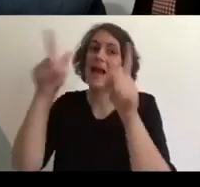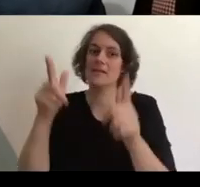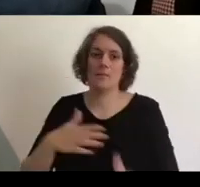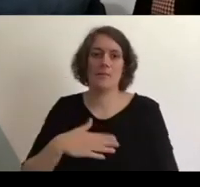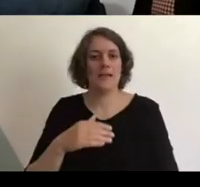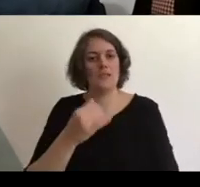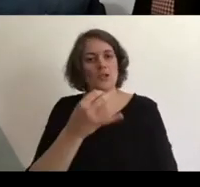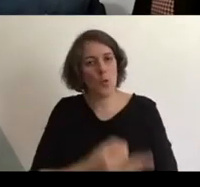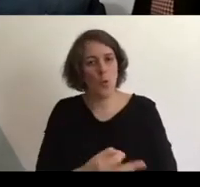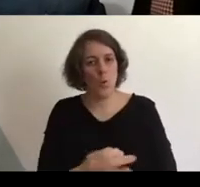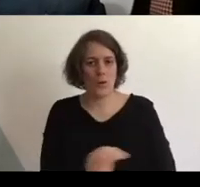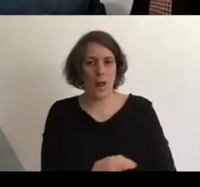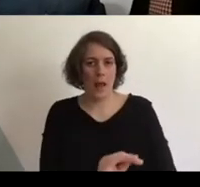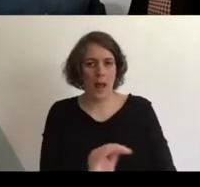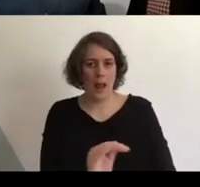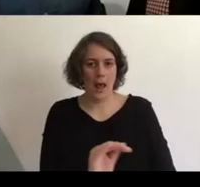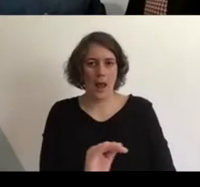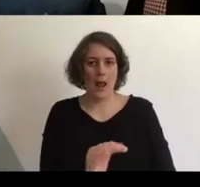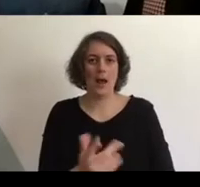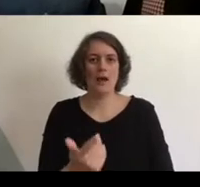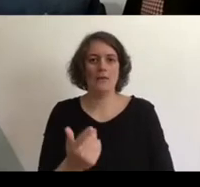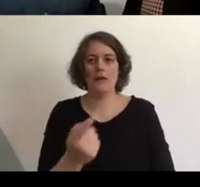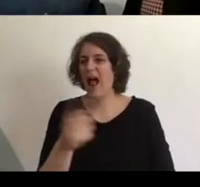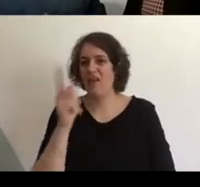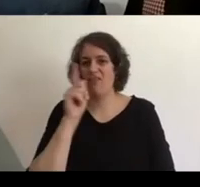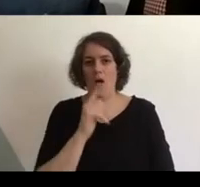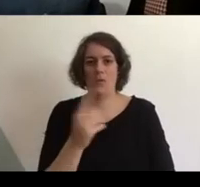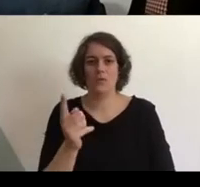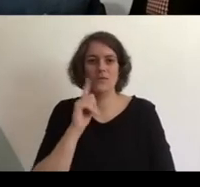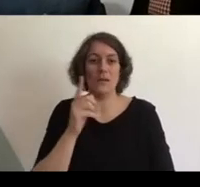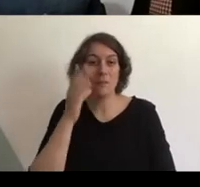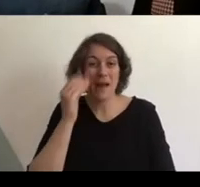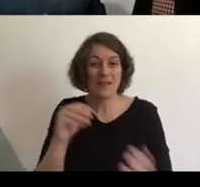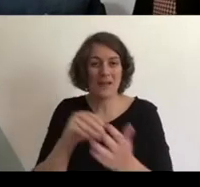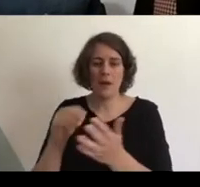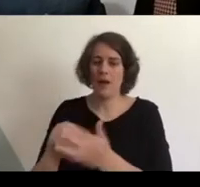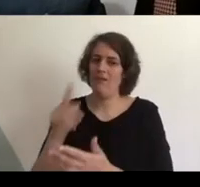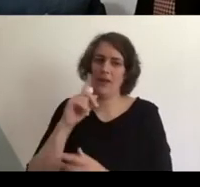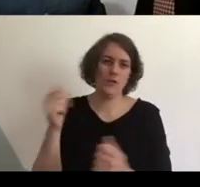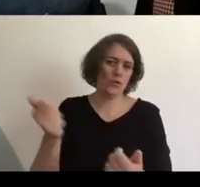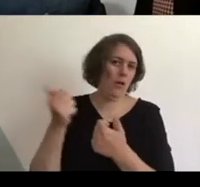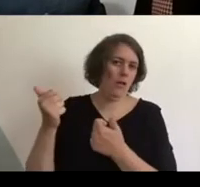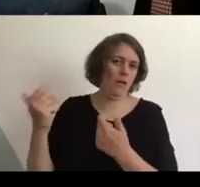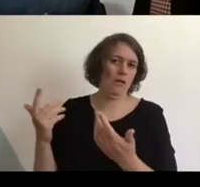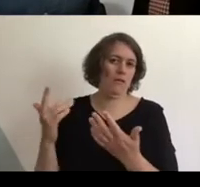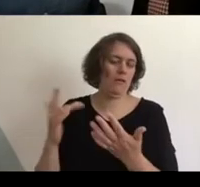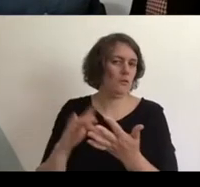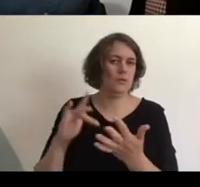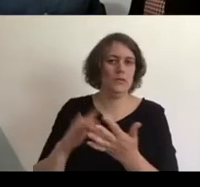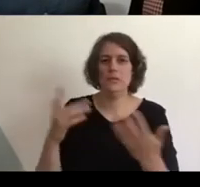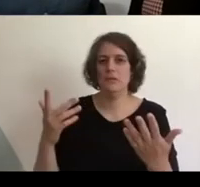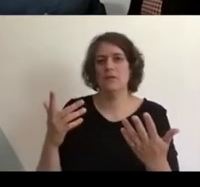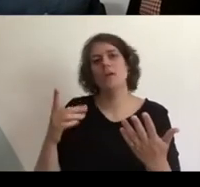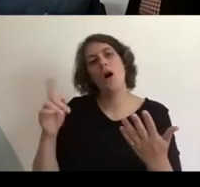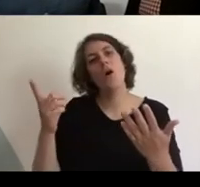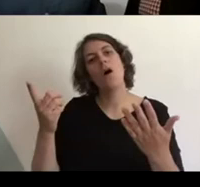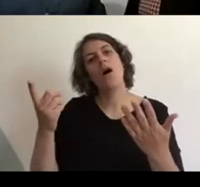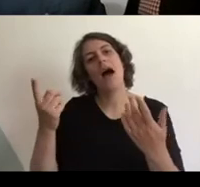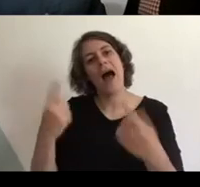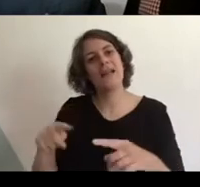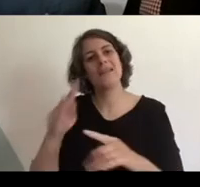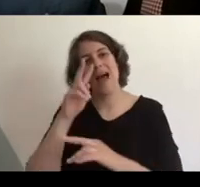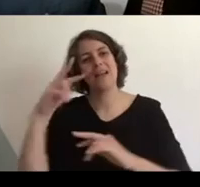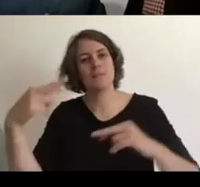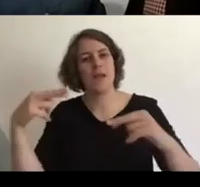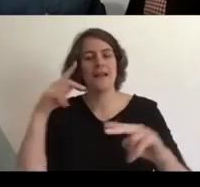aber ich fände mal einen Mann dazwischen toll. Gerade weil das ja nochmal eine andere, ganz oft doch andere Aspekte. Ich weiß, es